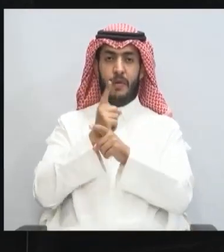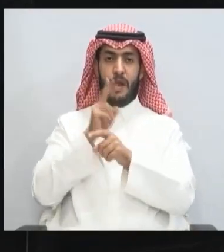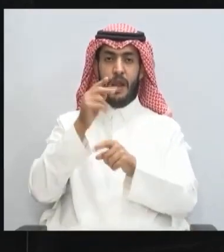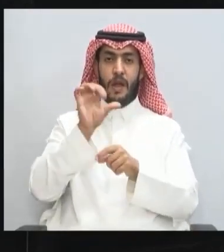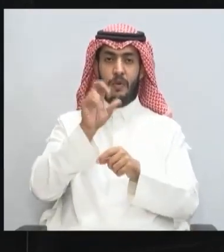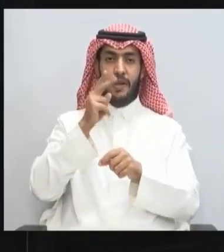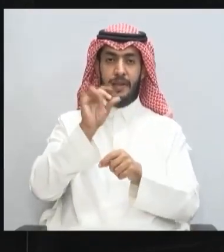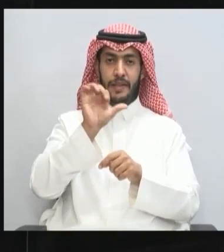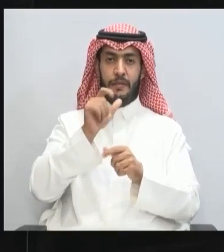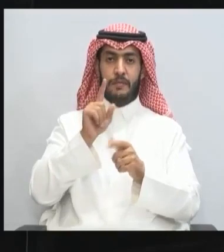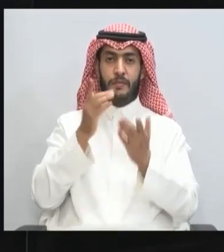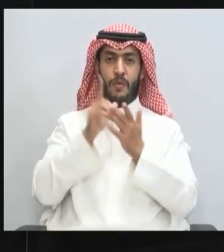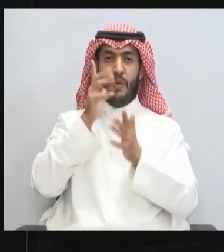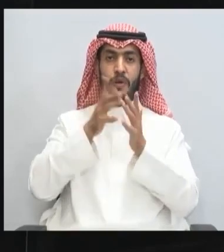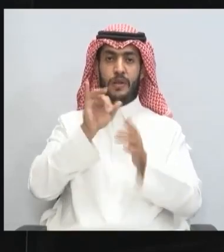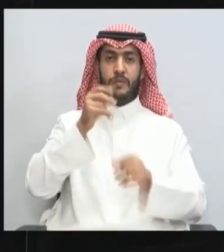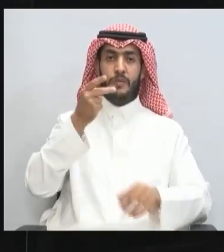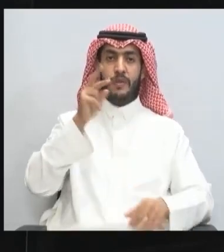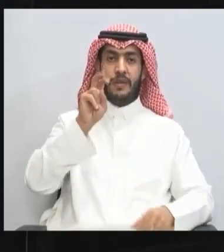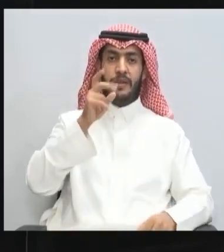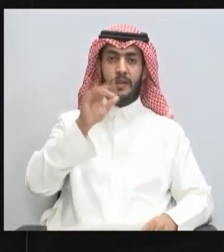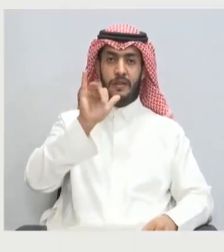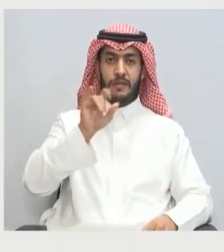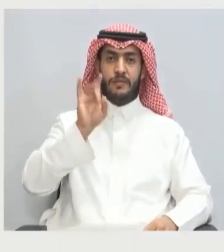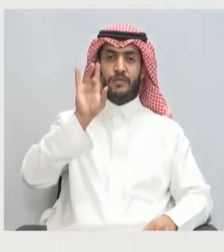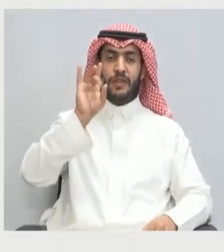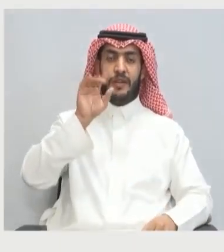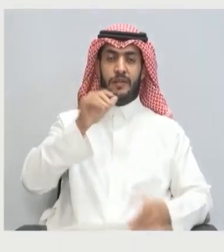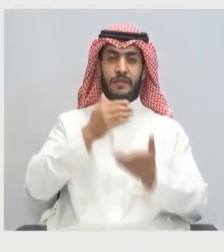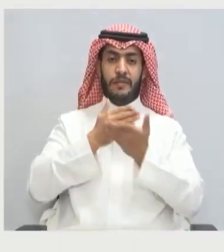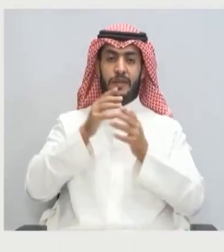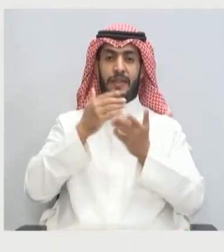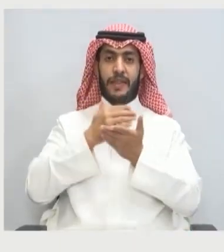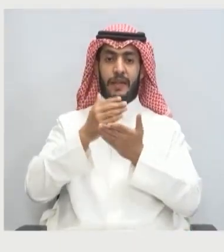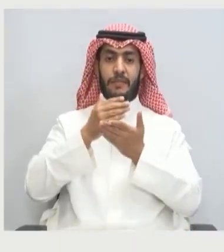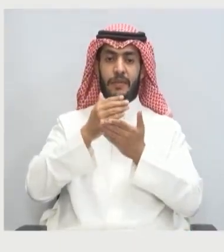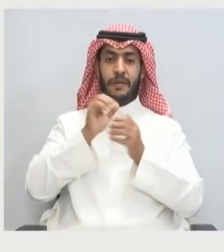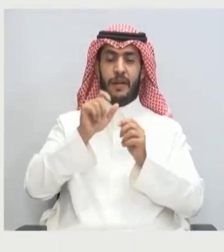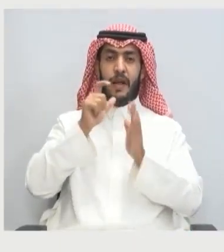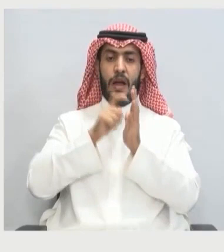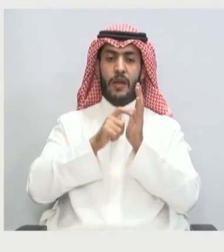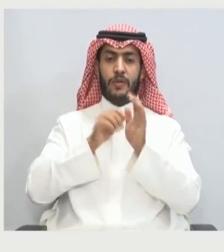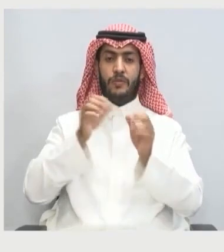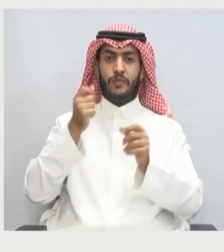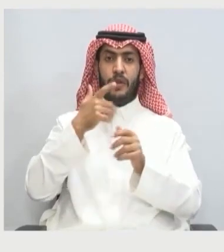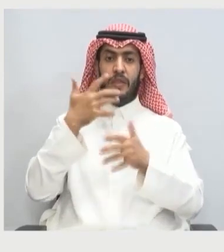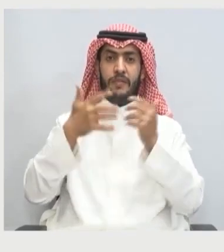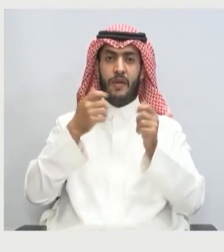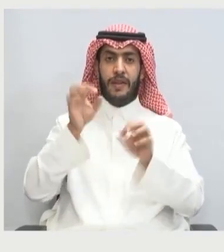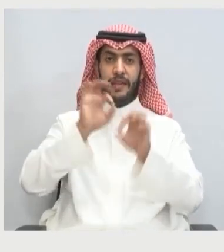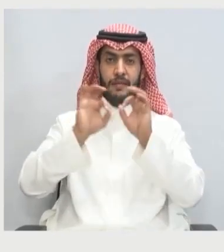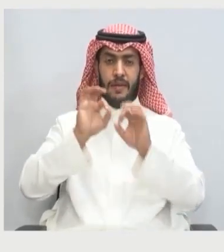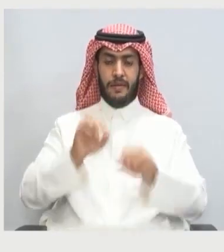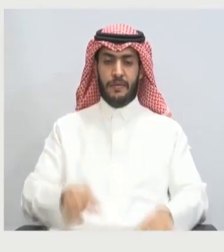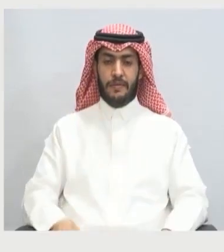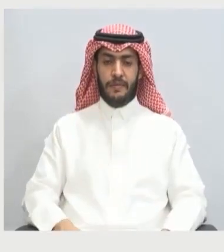العنود العتيبي ونرحب باستاذ لغه الاشاره معاذ القرعاوي باذن الله اليوم سيكون تكمله عن قوانين سرعه التفاعل